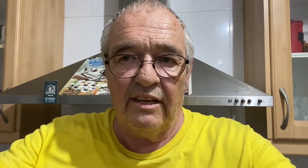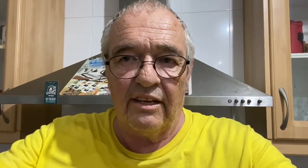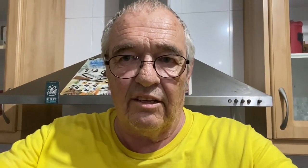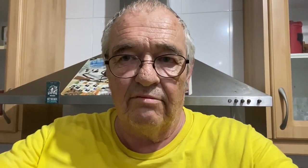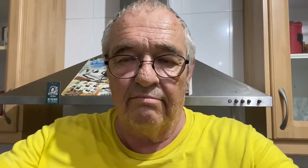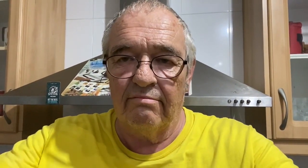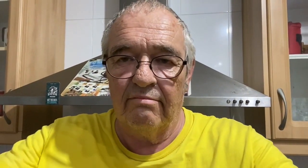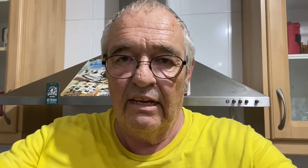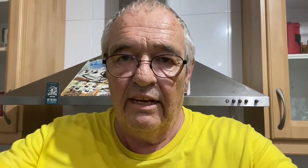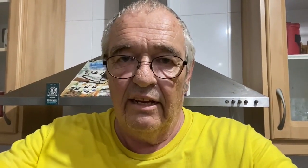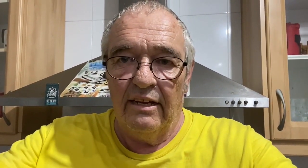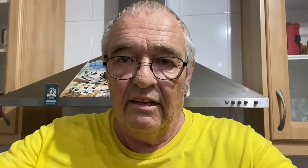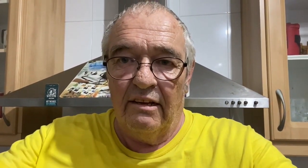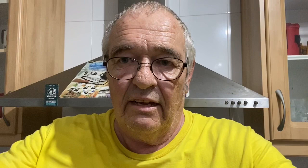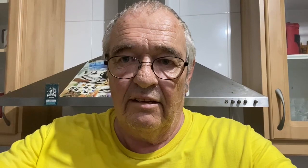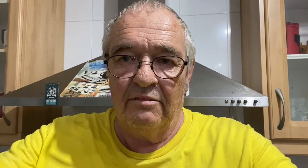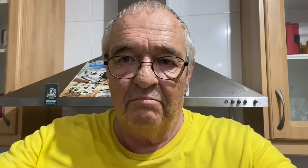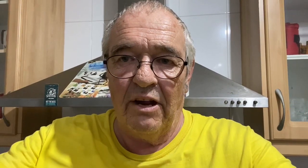dette her.